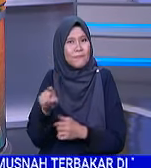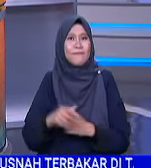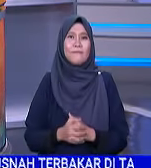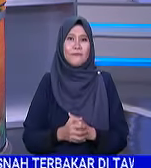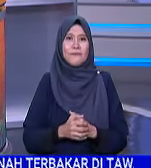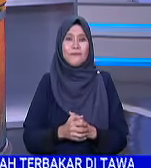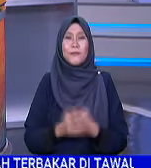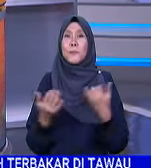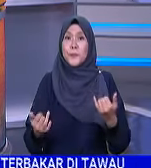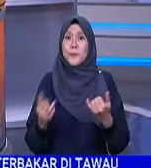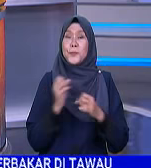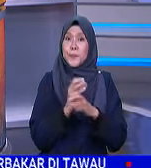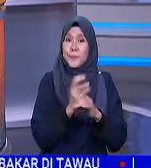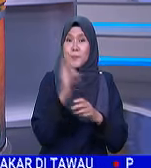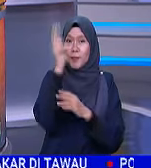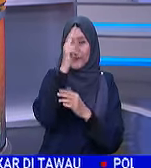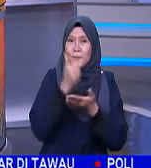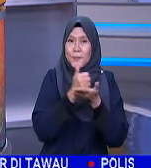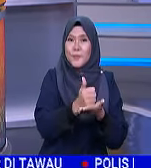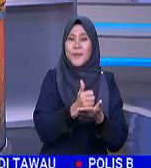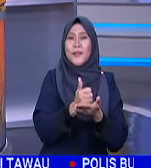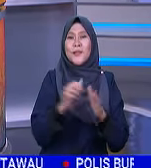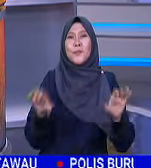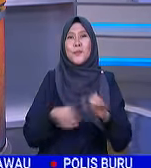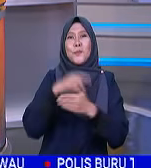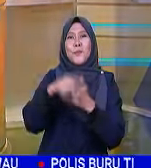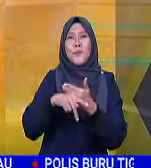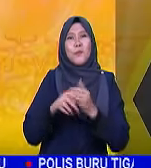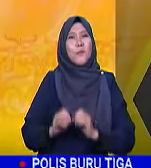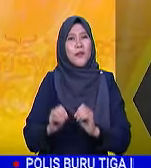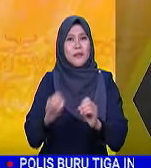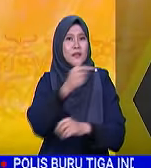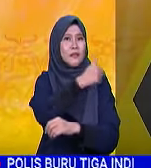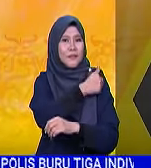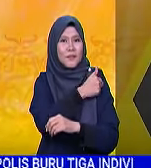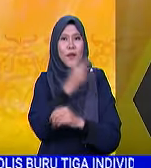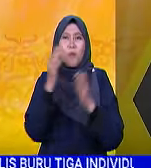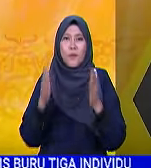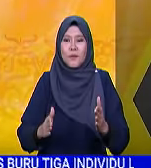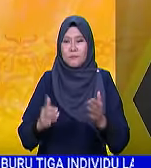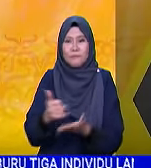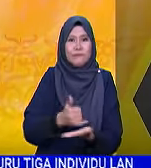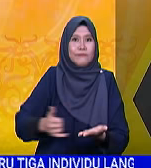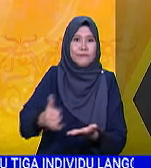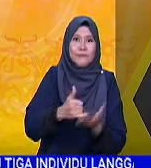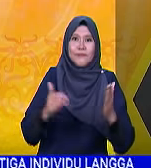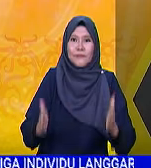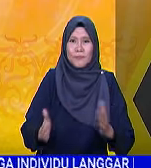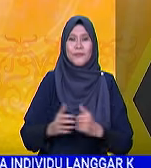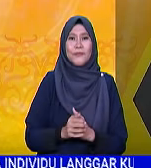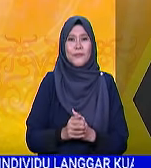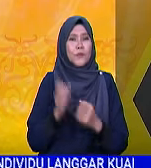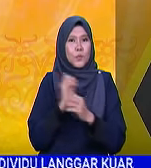Ya, Kai. Inisiatif tersebut ialah menerusi pelaksanaan program operasi vaksinasi gelandangan. Ia merupakan usaha